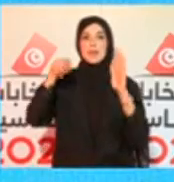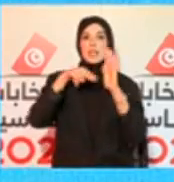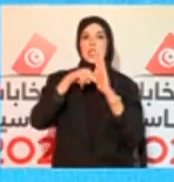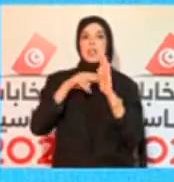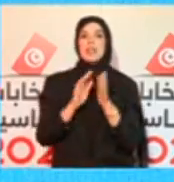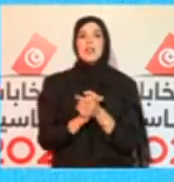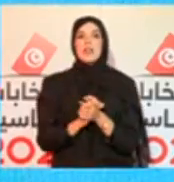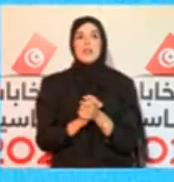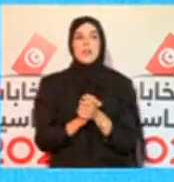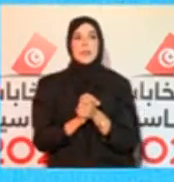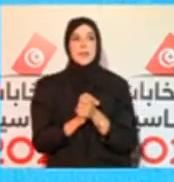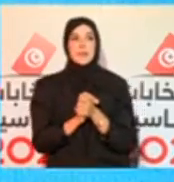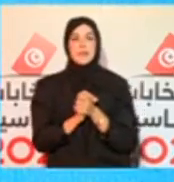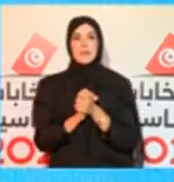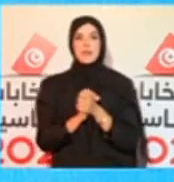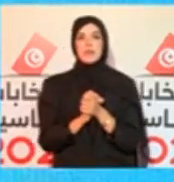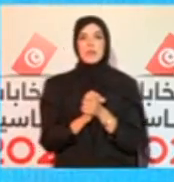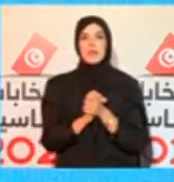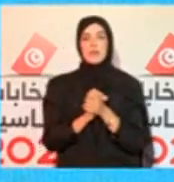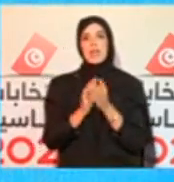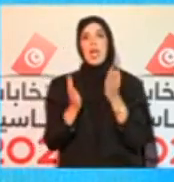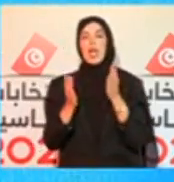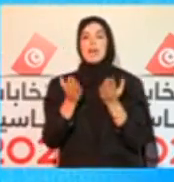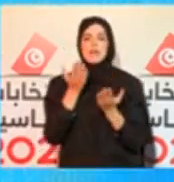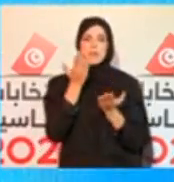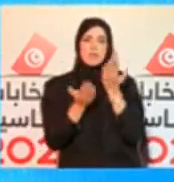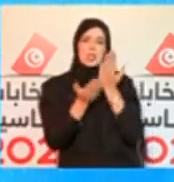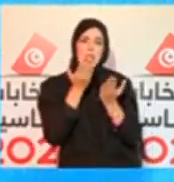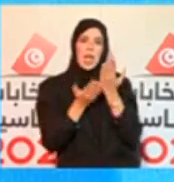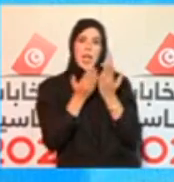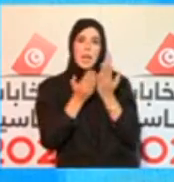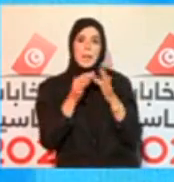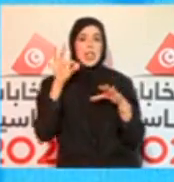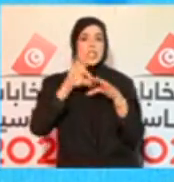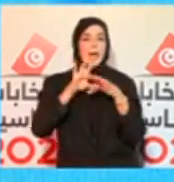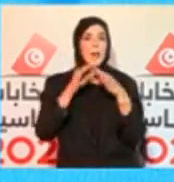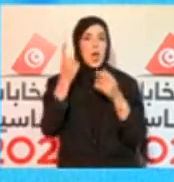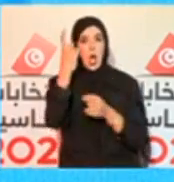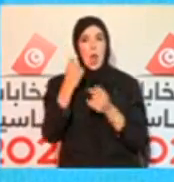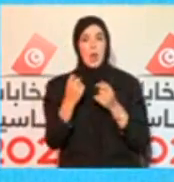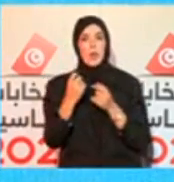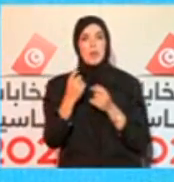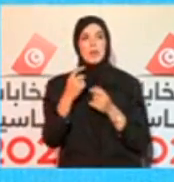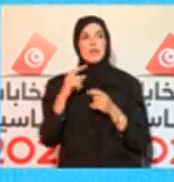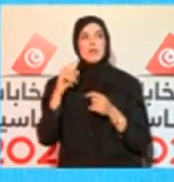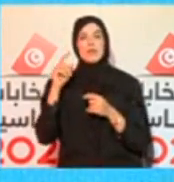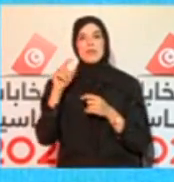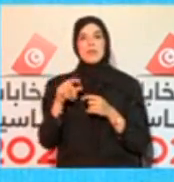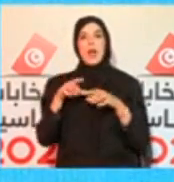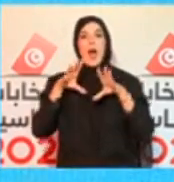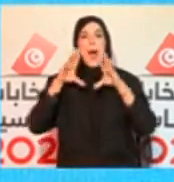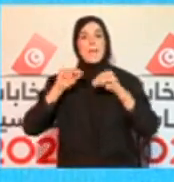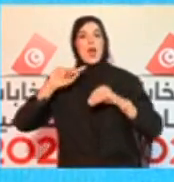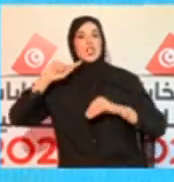نرجع معك على على تقريبا تقييمك للعمليه الانتخابيه لليوم لكن ت با نمشيو للجهه الاخرى من